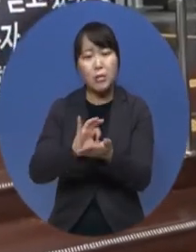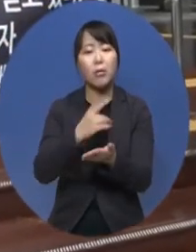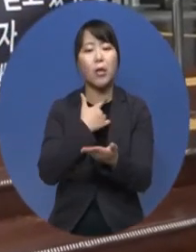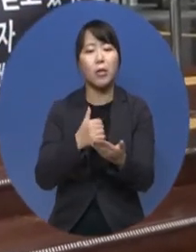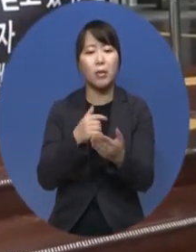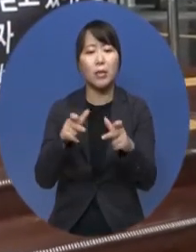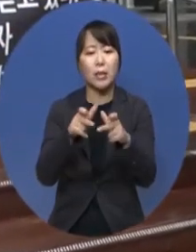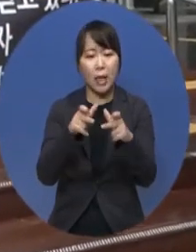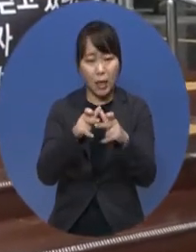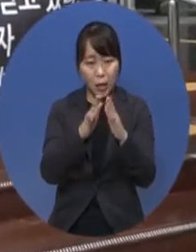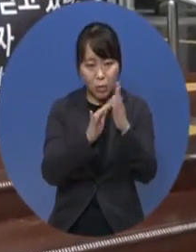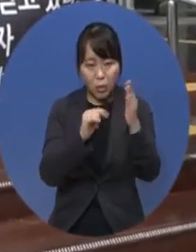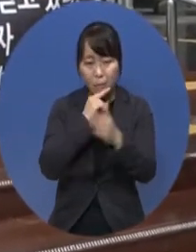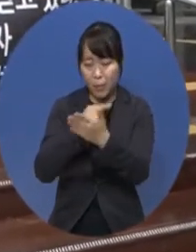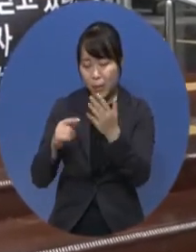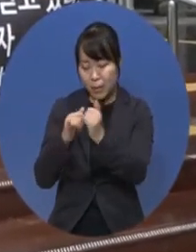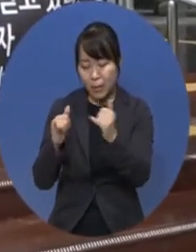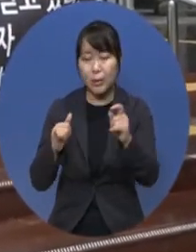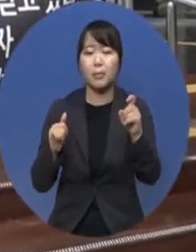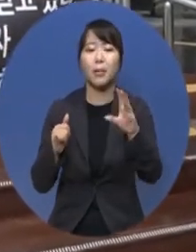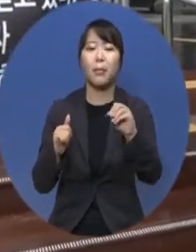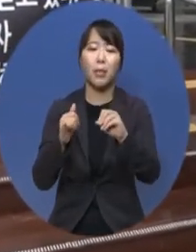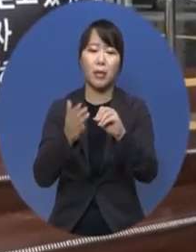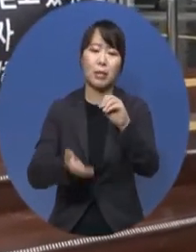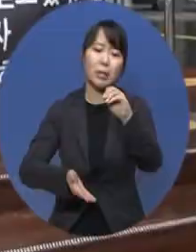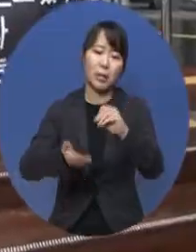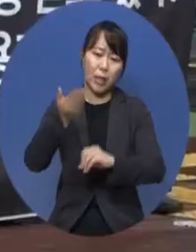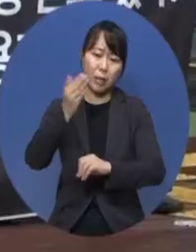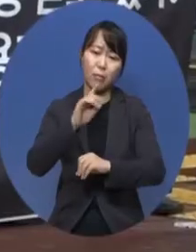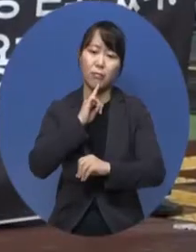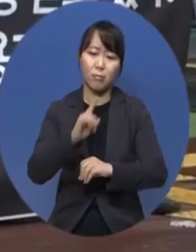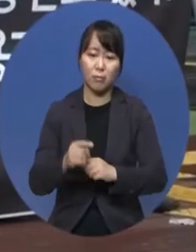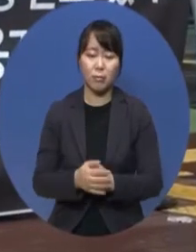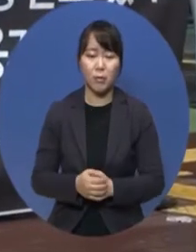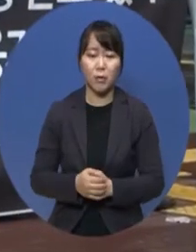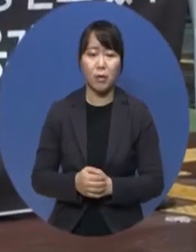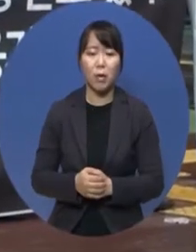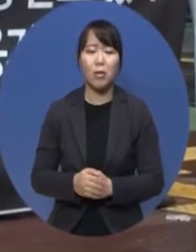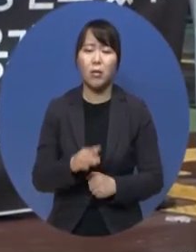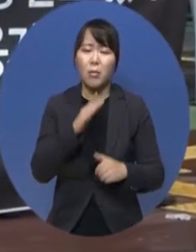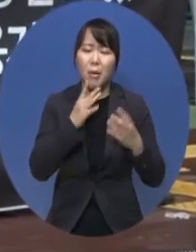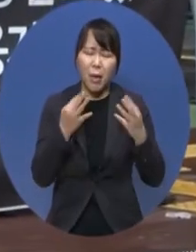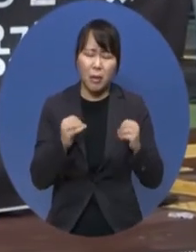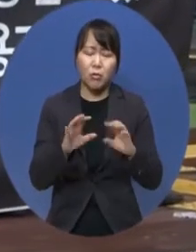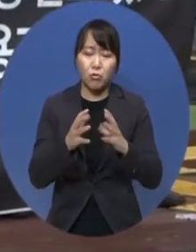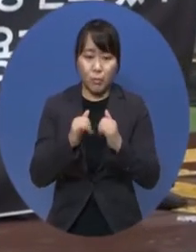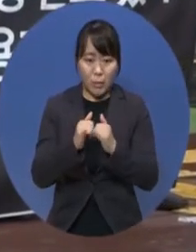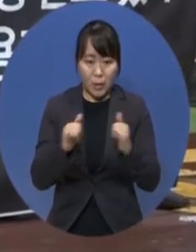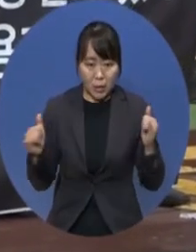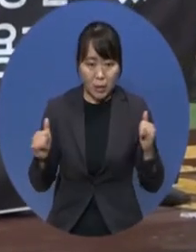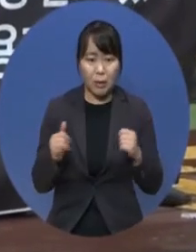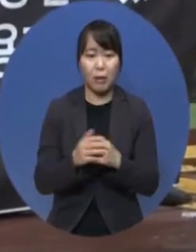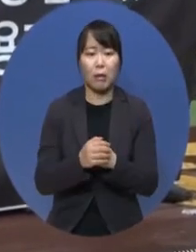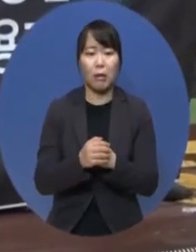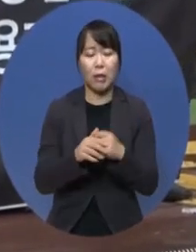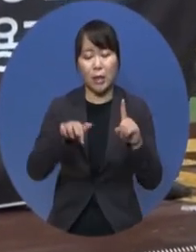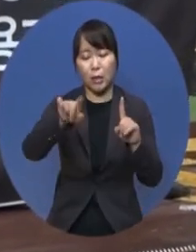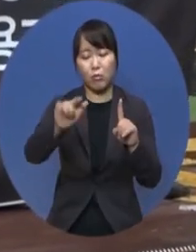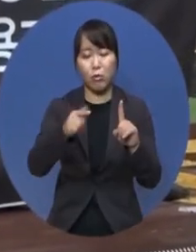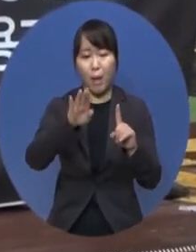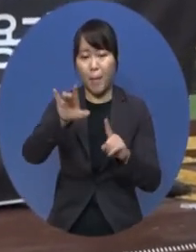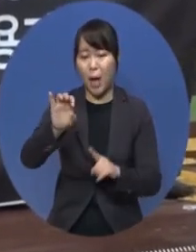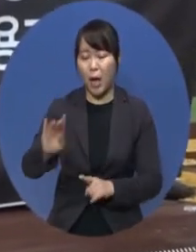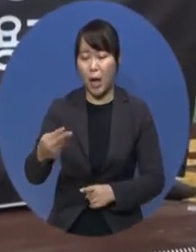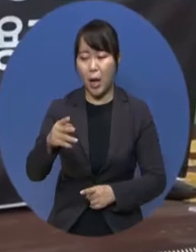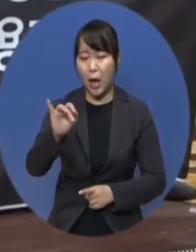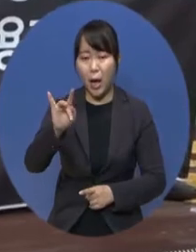사용했던 장애인 가족과 피해자는 10만 명 이상으로 추정된다며 많은 국민이 일군 발암 물질에